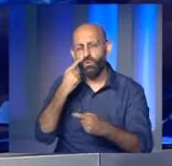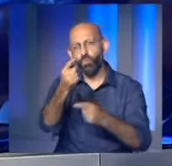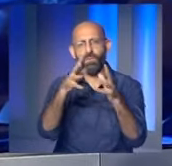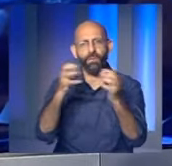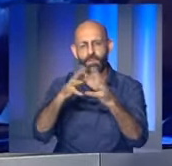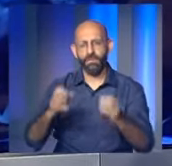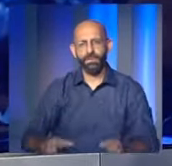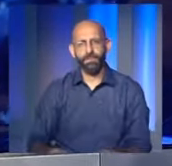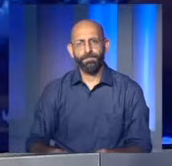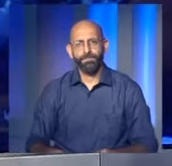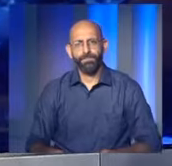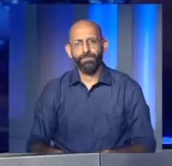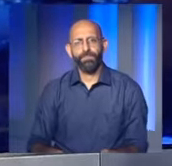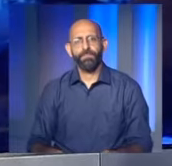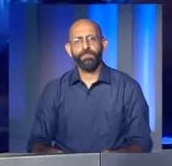انتخاب الرئيس.